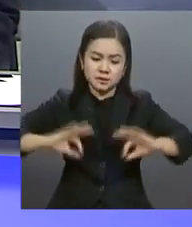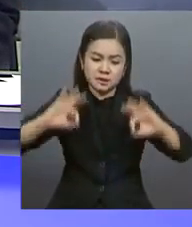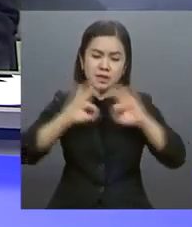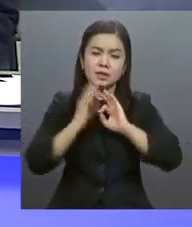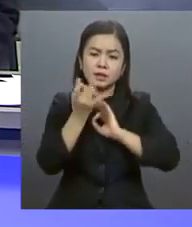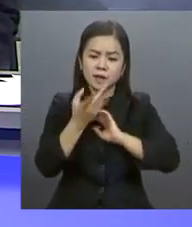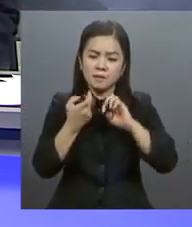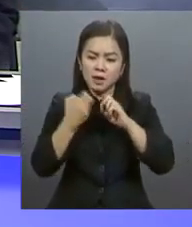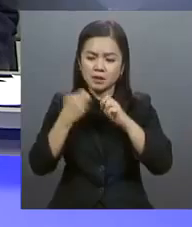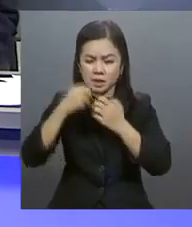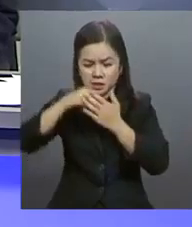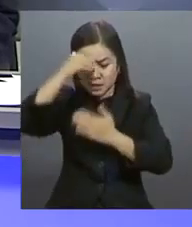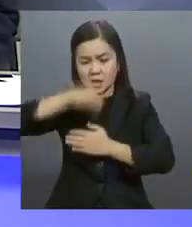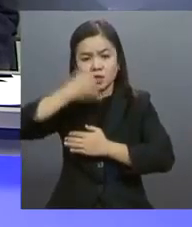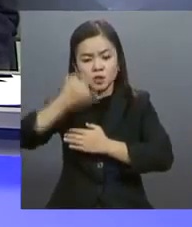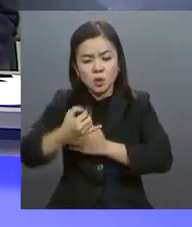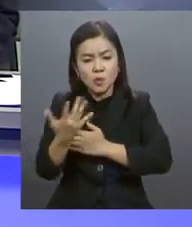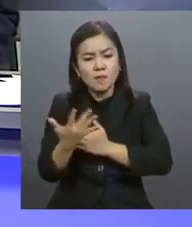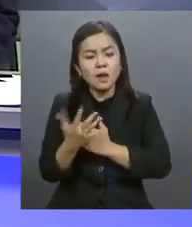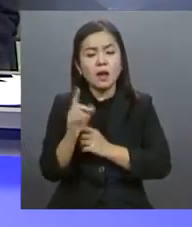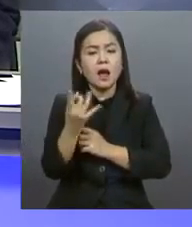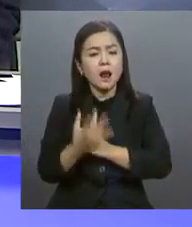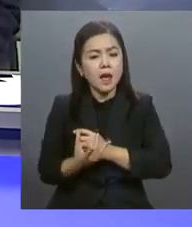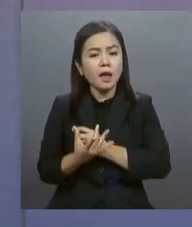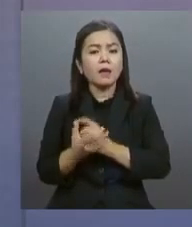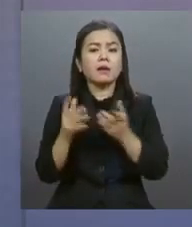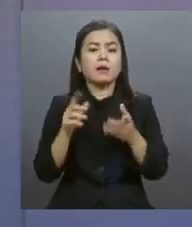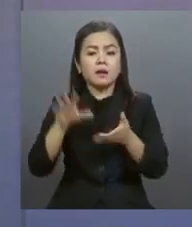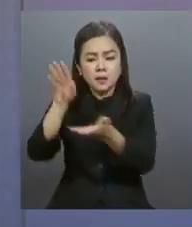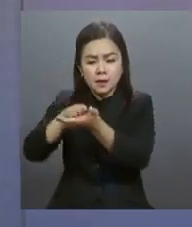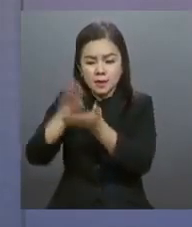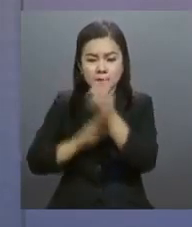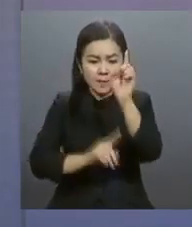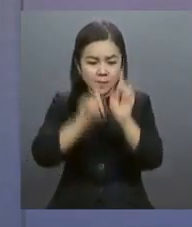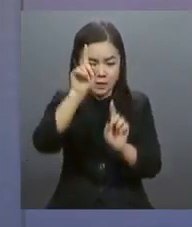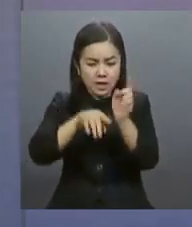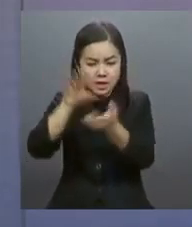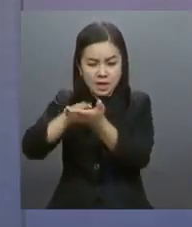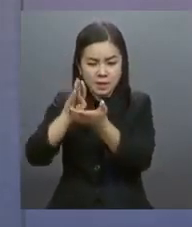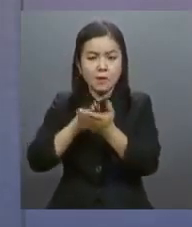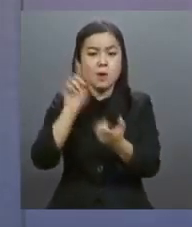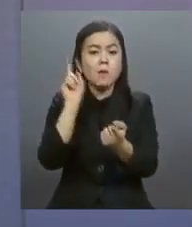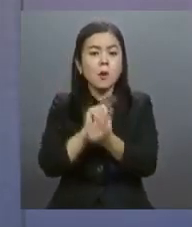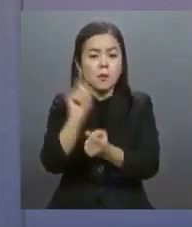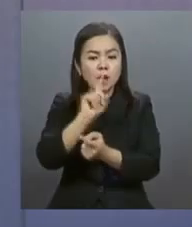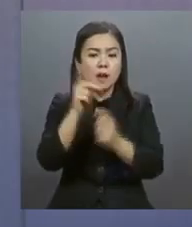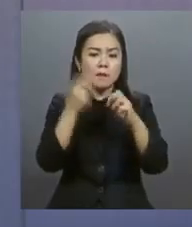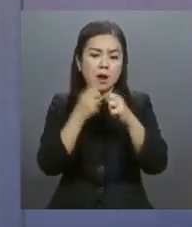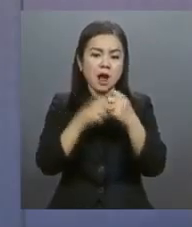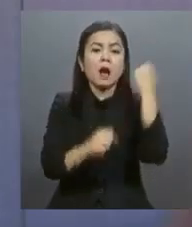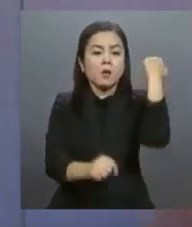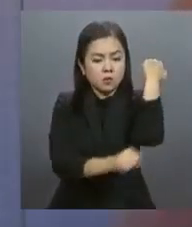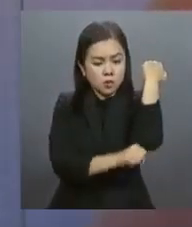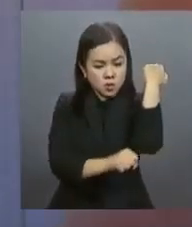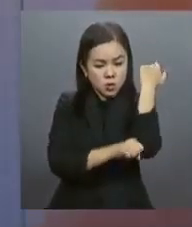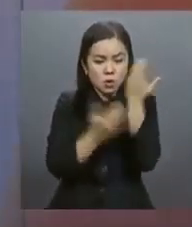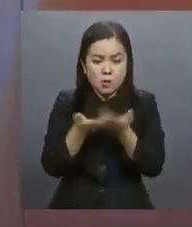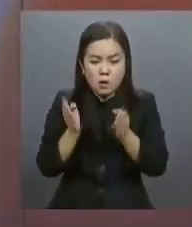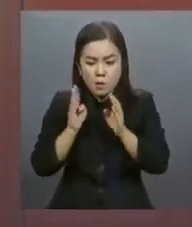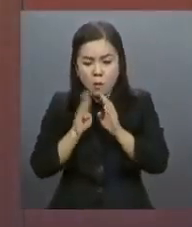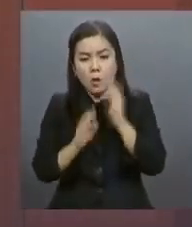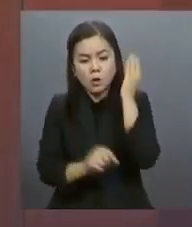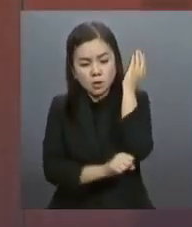าเหตุและกำหนดนโยบายแก้ปัญหานี้ก็คือการหาข้อมูลและสถิติส่วนใหญ่ก็พบว่าเกิดจากปัญหาความยากจนความพิการและปัญห